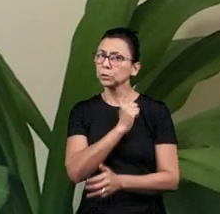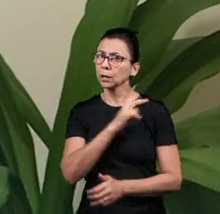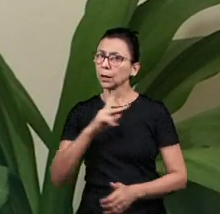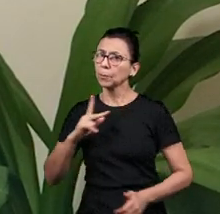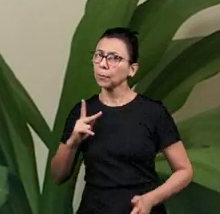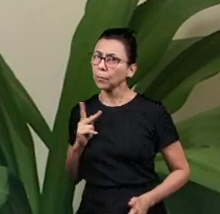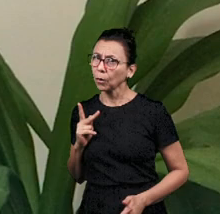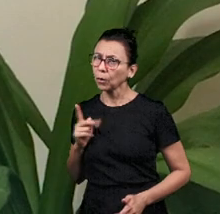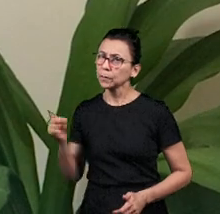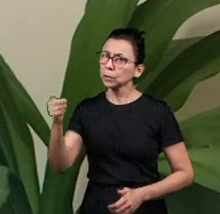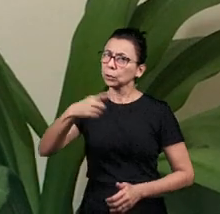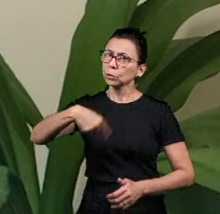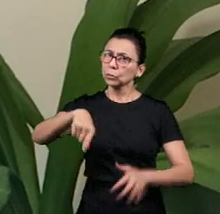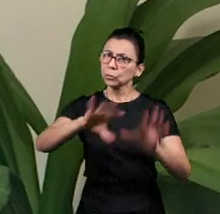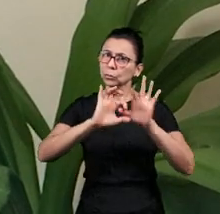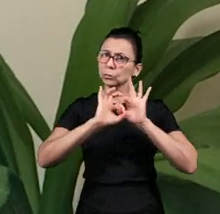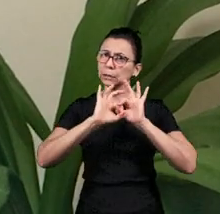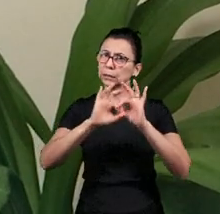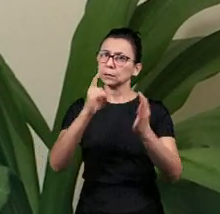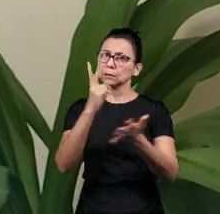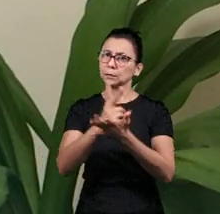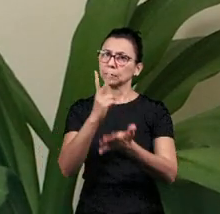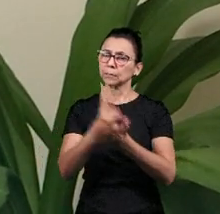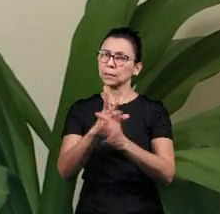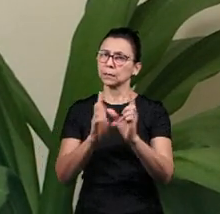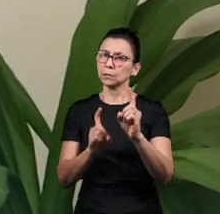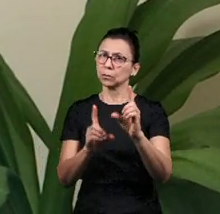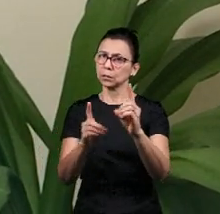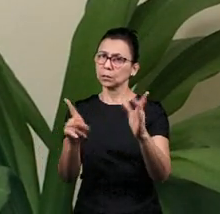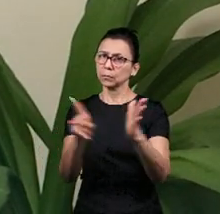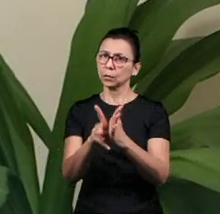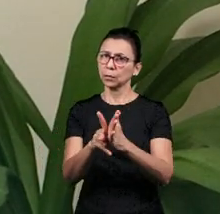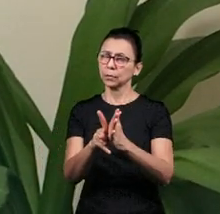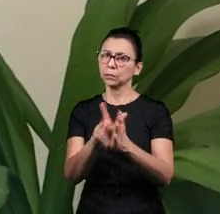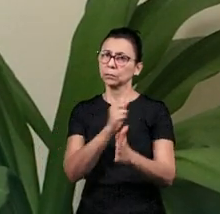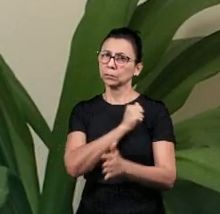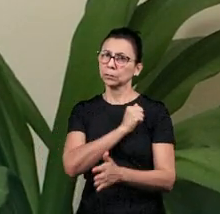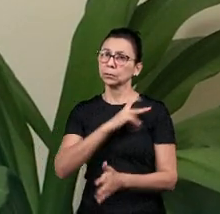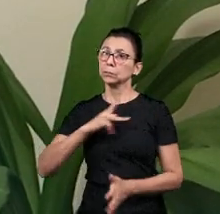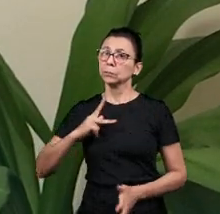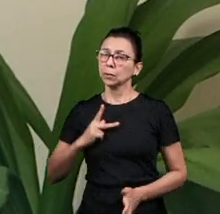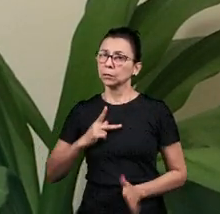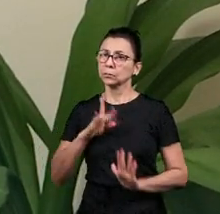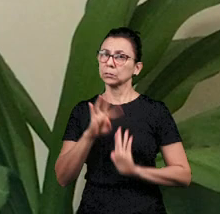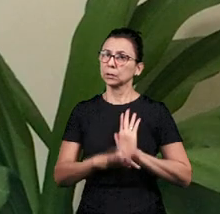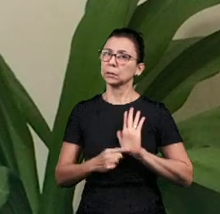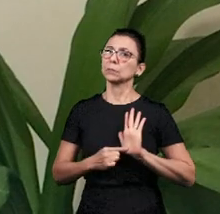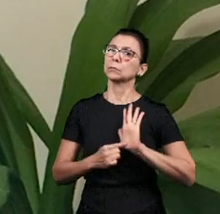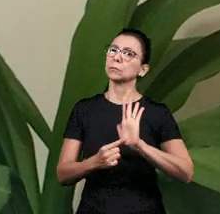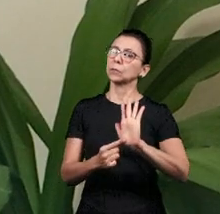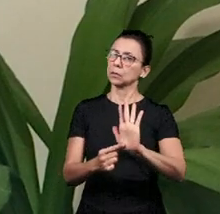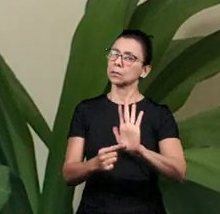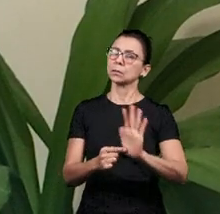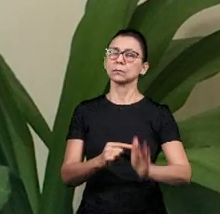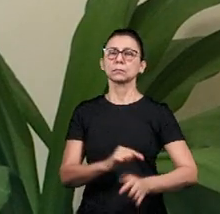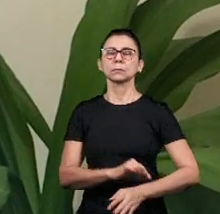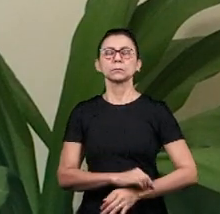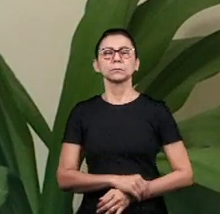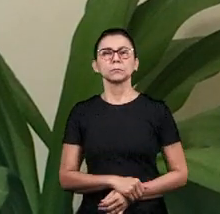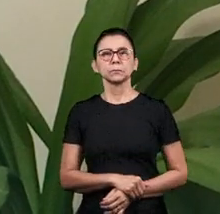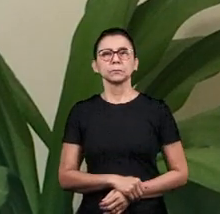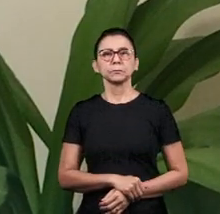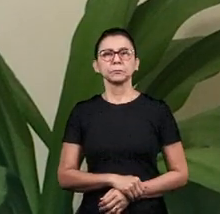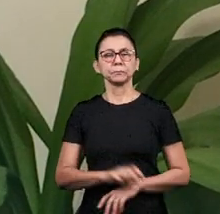dans la même doctrine, qui était la doctrine des apôtres. Et le texte nous dit encore dans le chapitre 5, verset 42 de